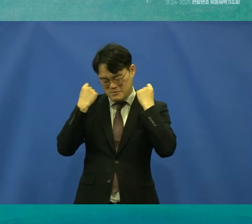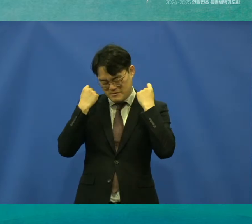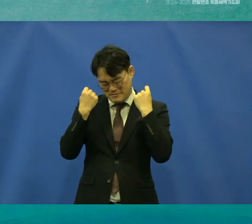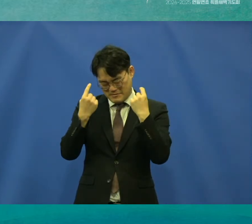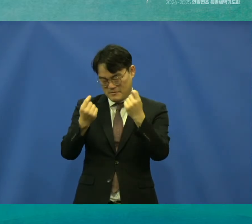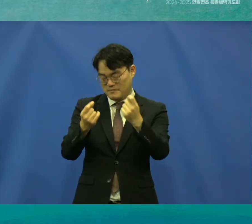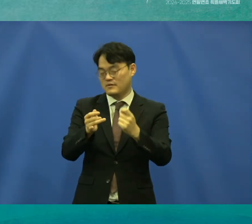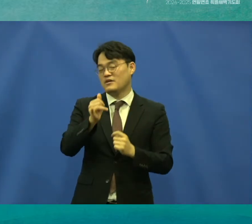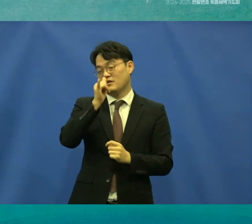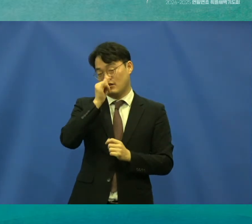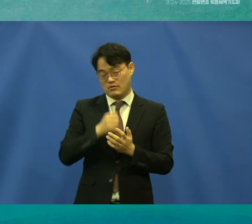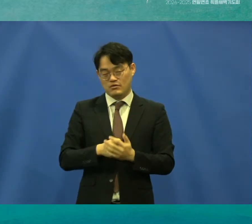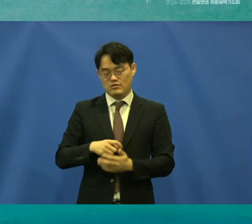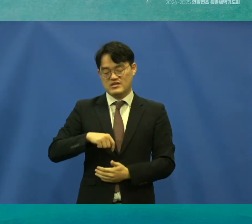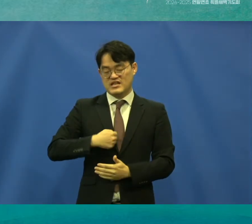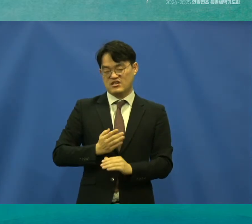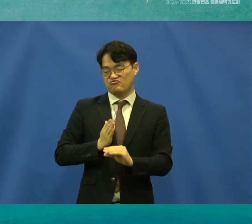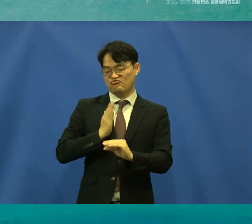또 이기적이고